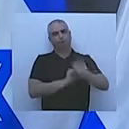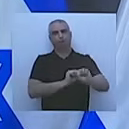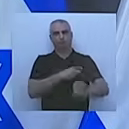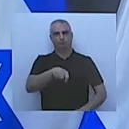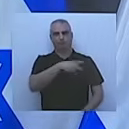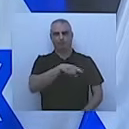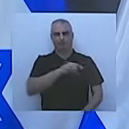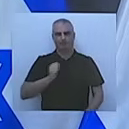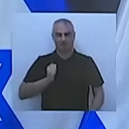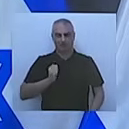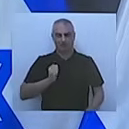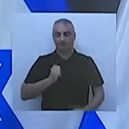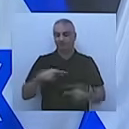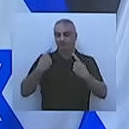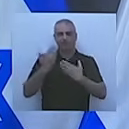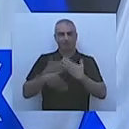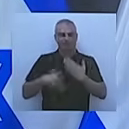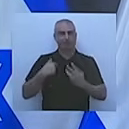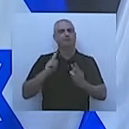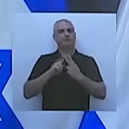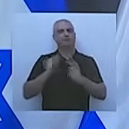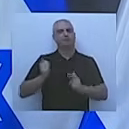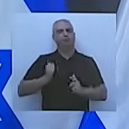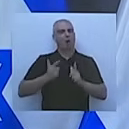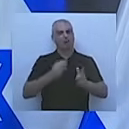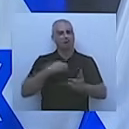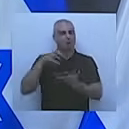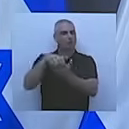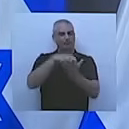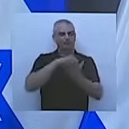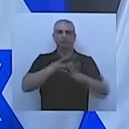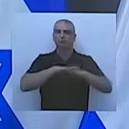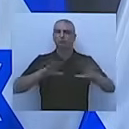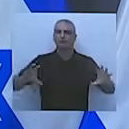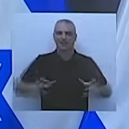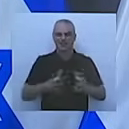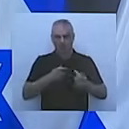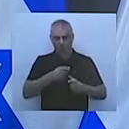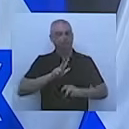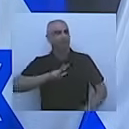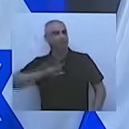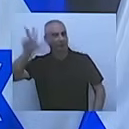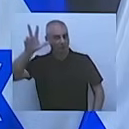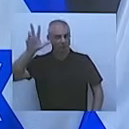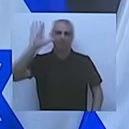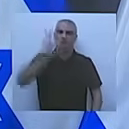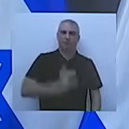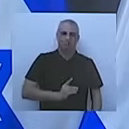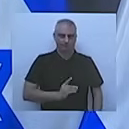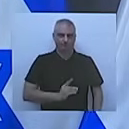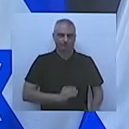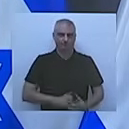în așa fel încât cei 600 de locuitori dislocați să se poată întoarce dislocați de un an să se poată întoarce la casele